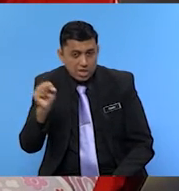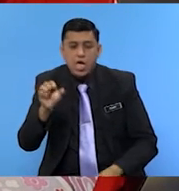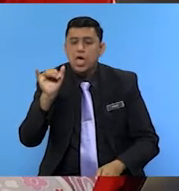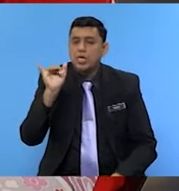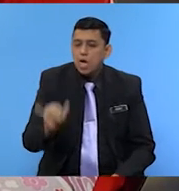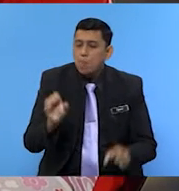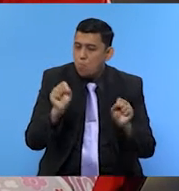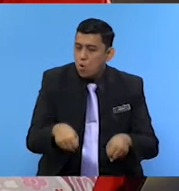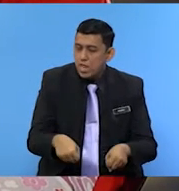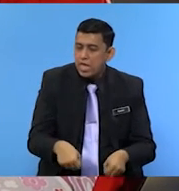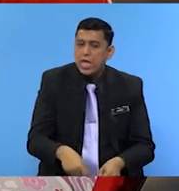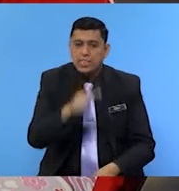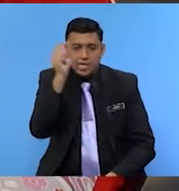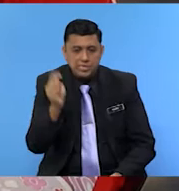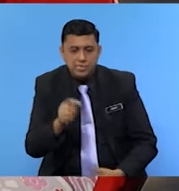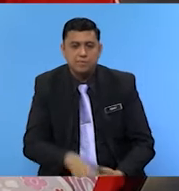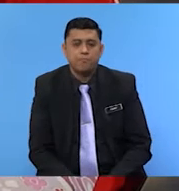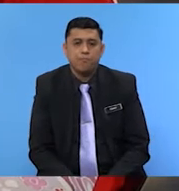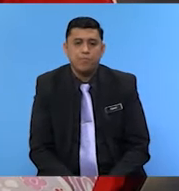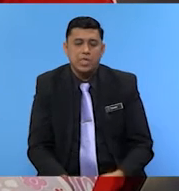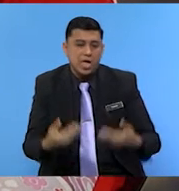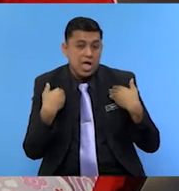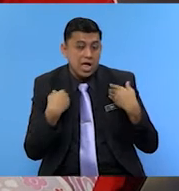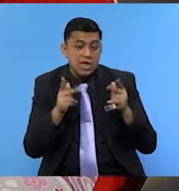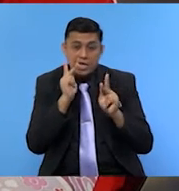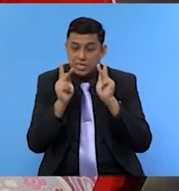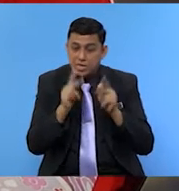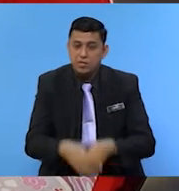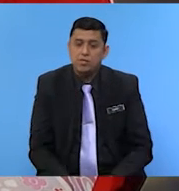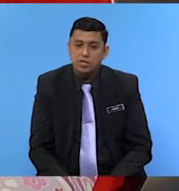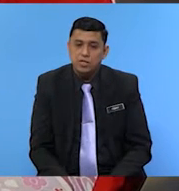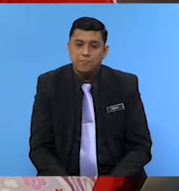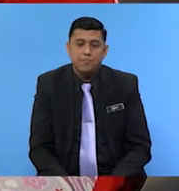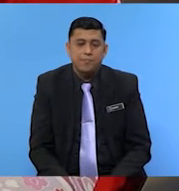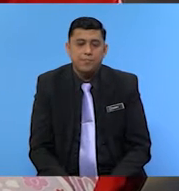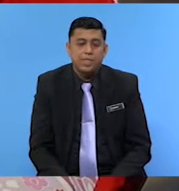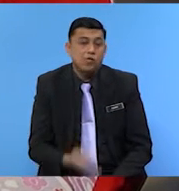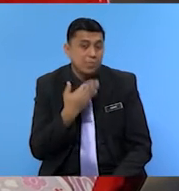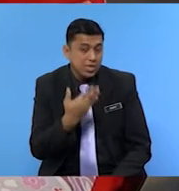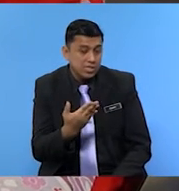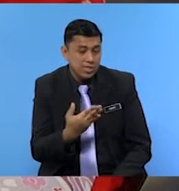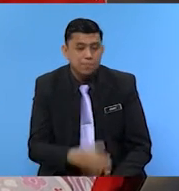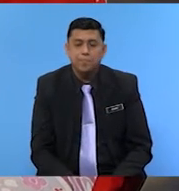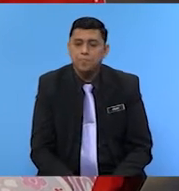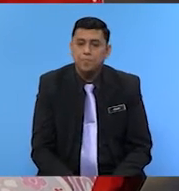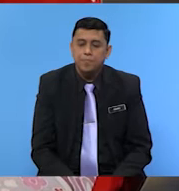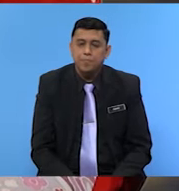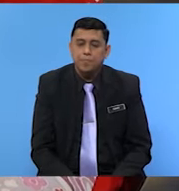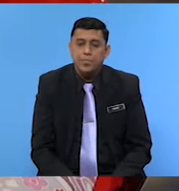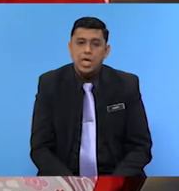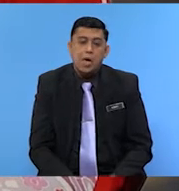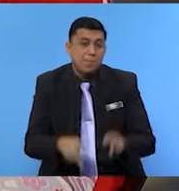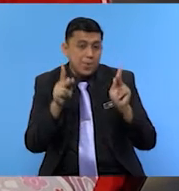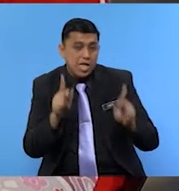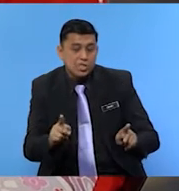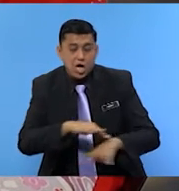sebelum kita mengakhiri forum ini, ada kata-kata daripada Cikgu Nur Hana. Terima kasih Cikgu Narizan. Okay, baiklah